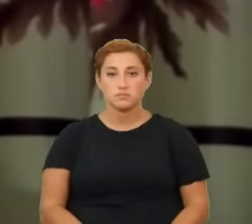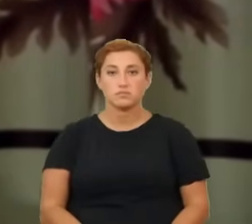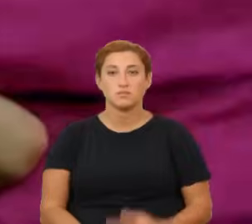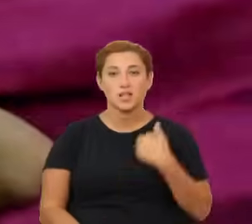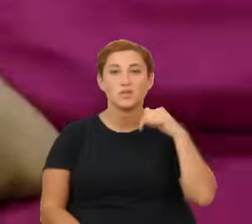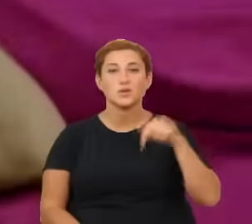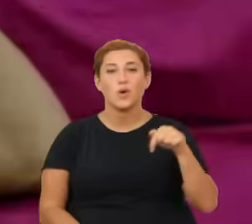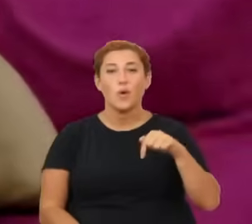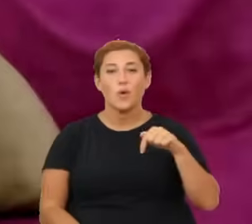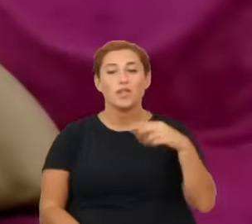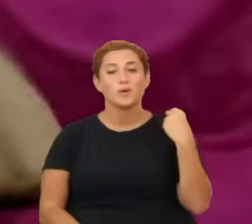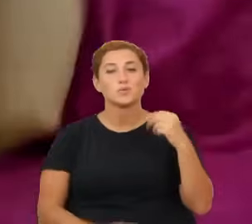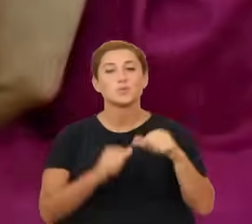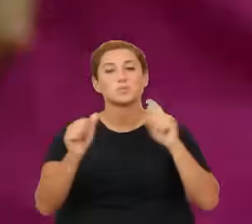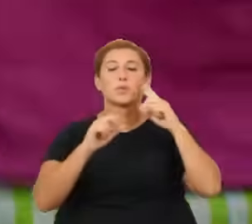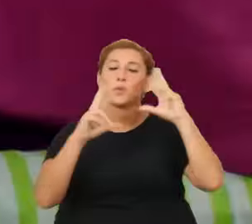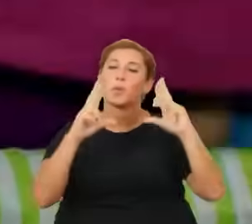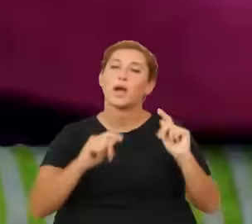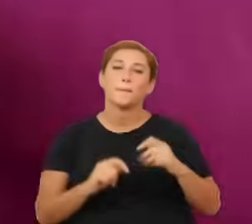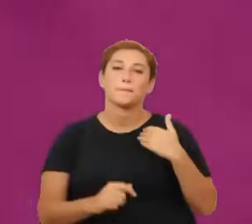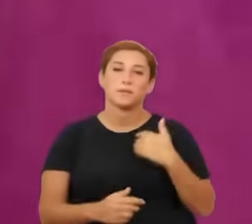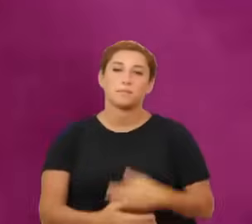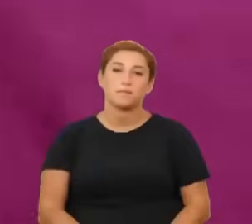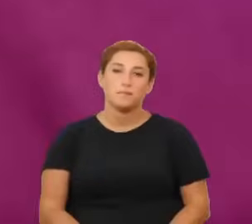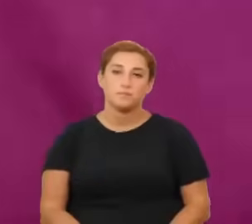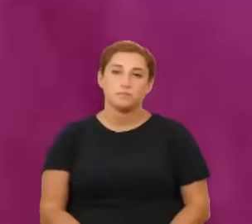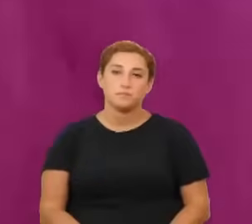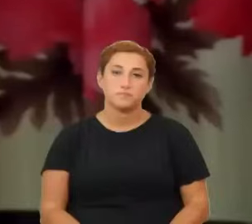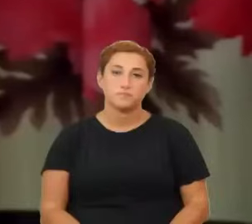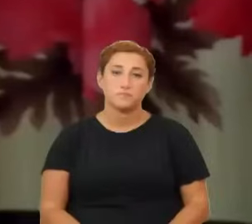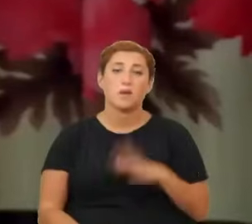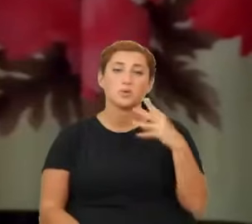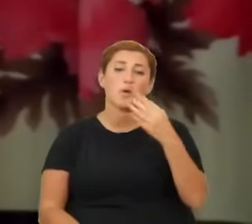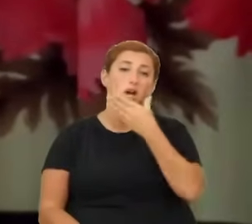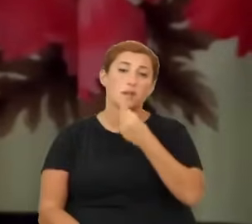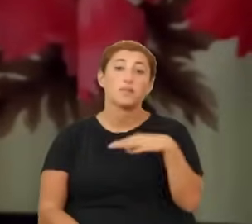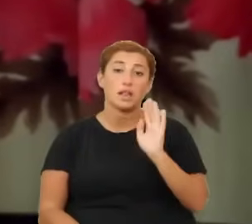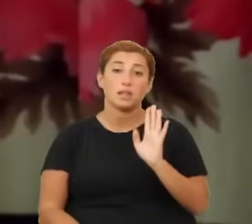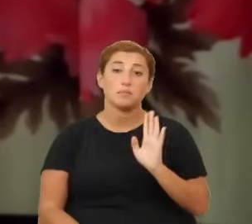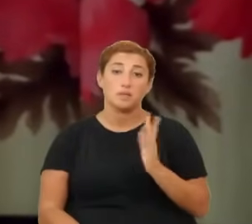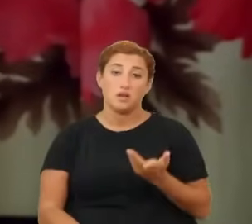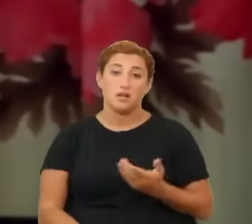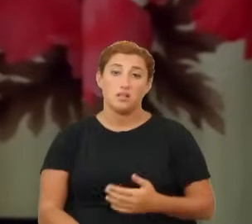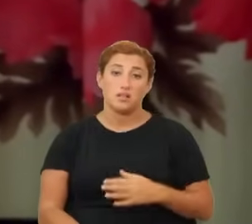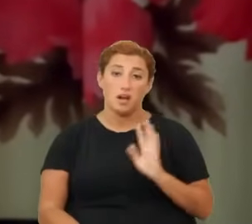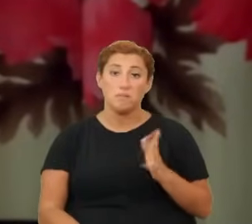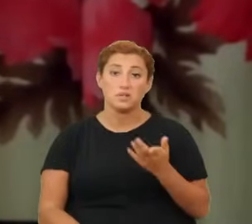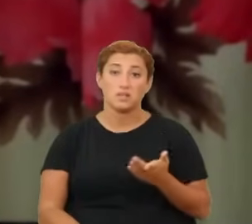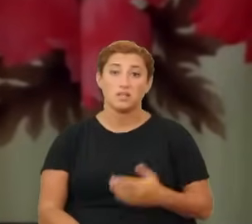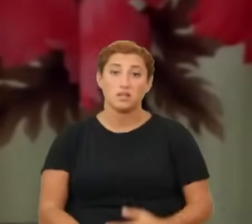Ben de şöyle uzun bir uykuya geçeyim. Ama çok ayıp değil mi bu ya? Sen... Ama